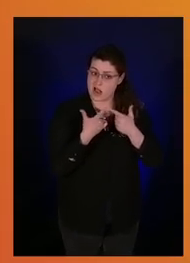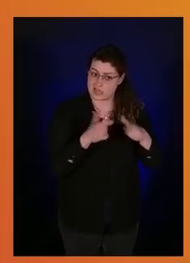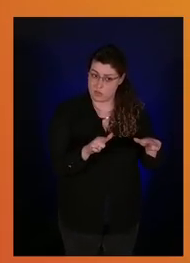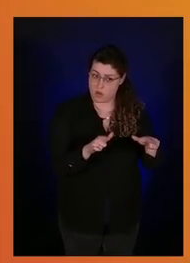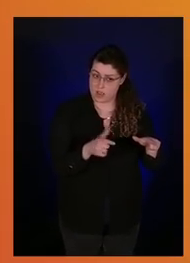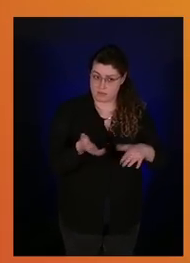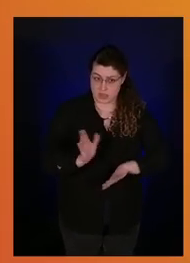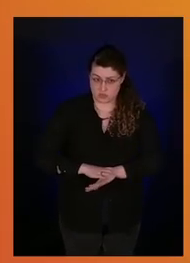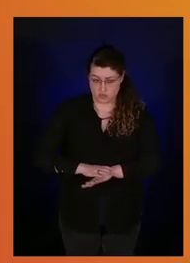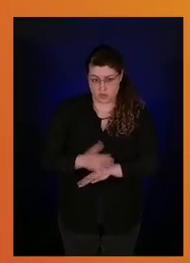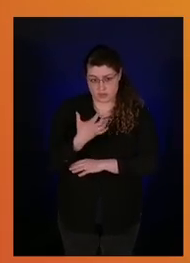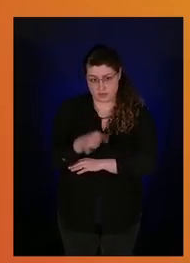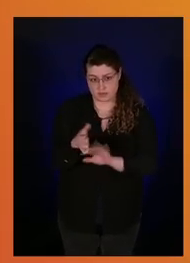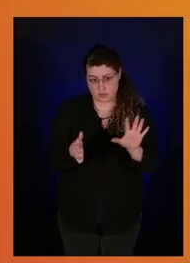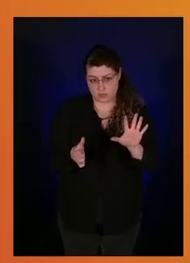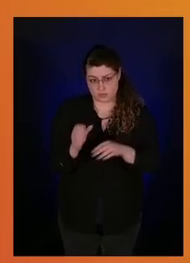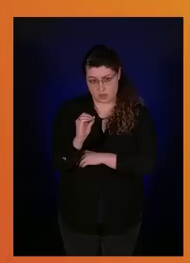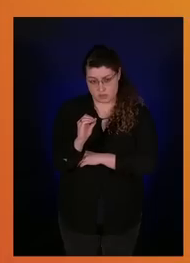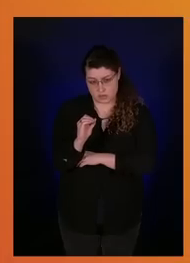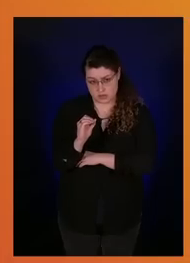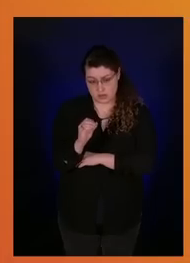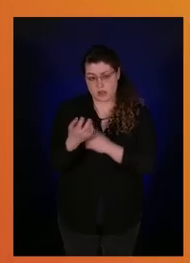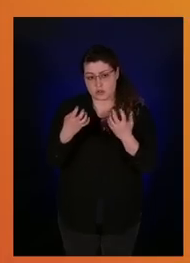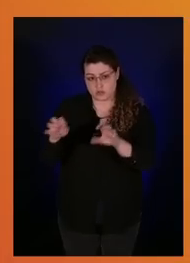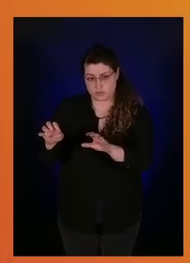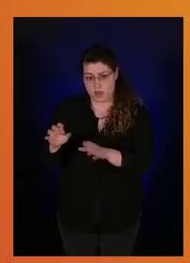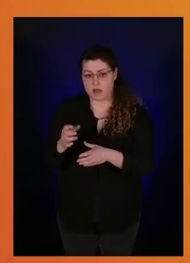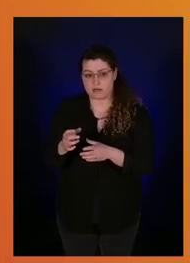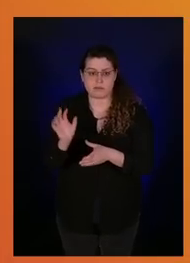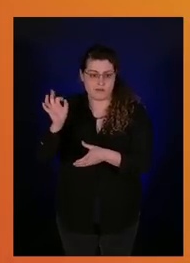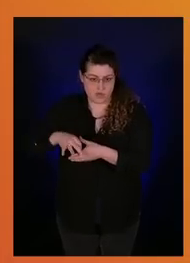est de 560 206 voix, soit